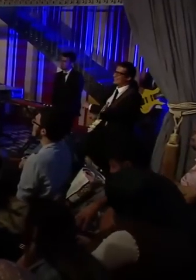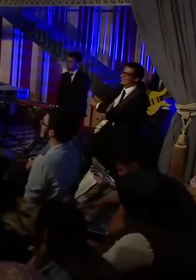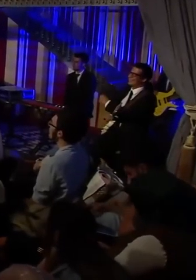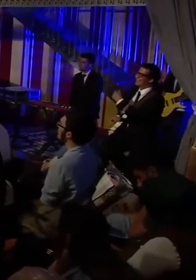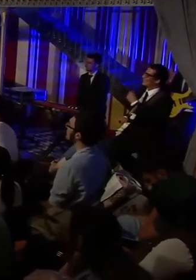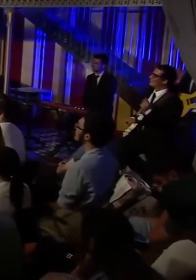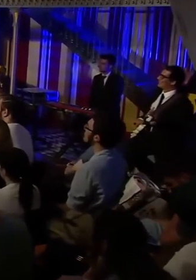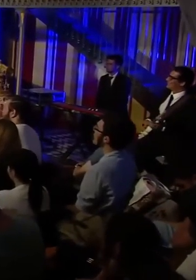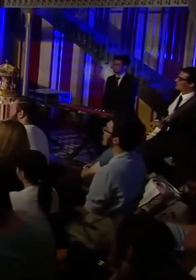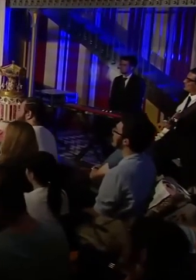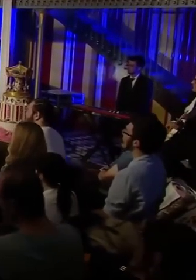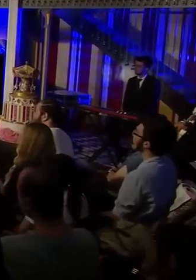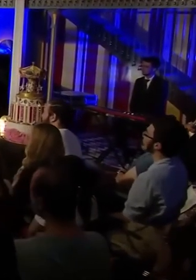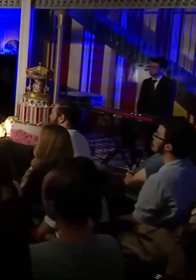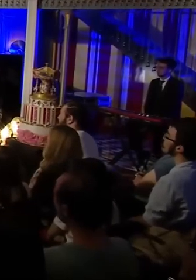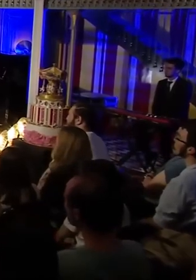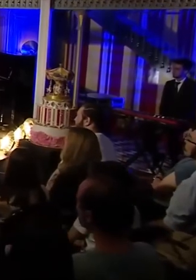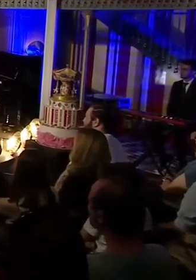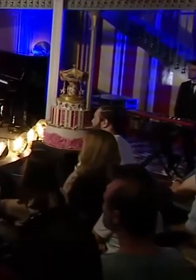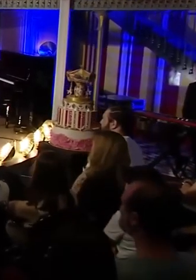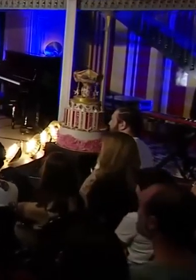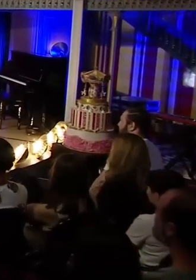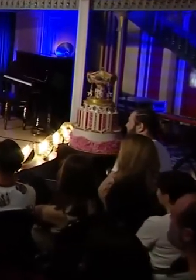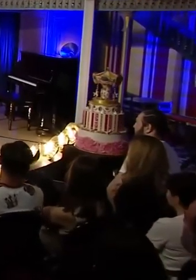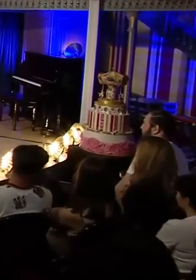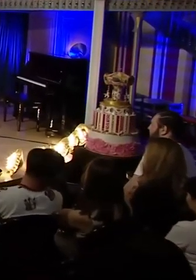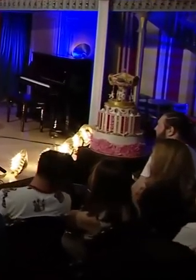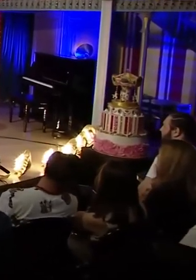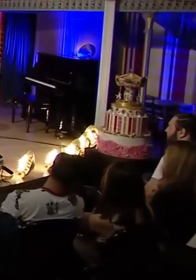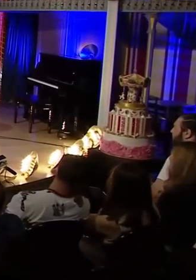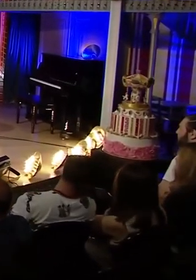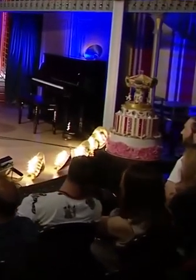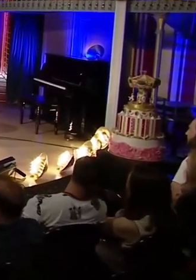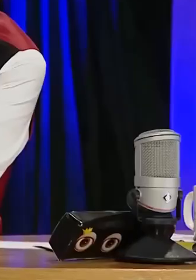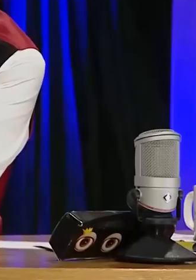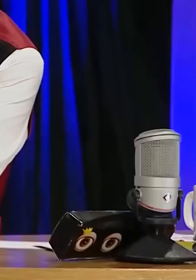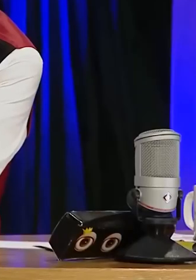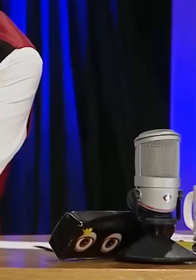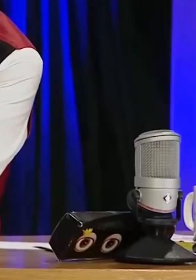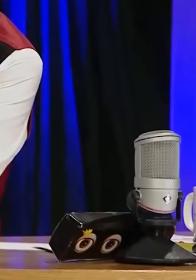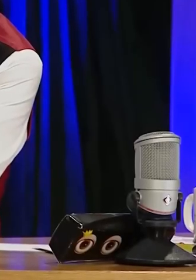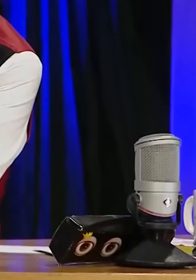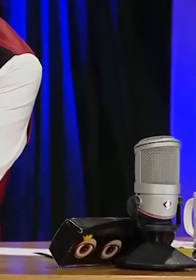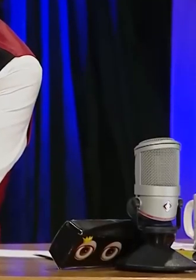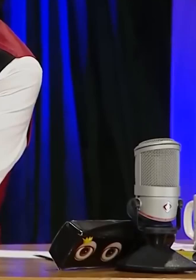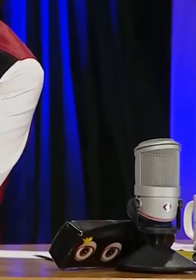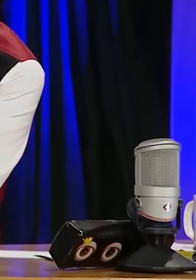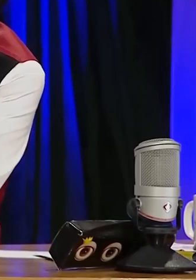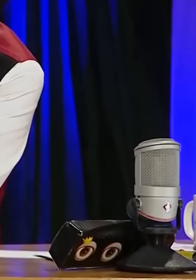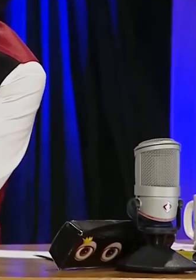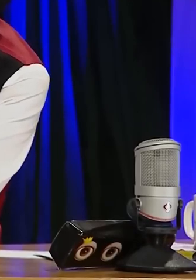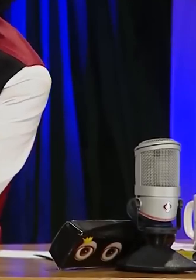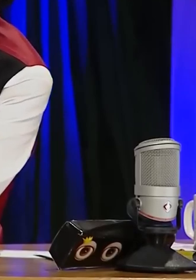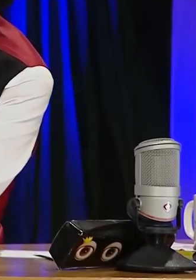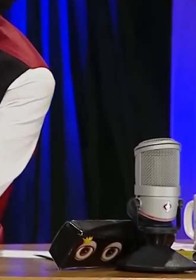eylesin. Pekala. Şimdi sizden şarkılar dinlemek istiyoruz. Bize lütfen bir kere